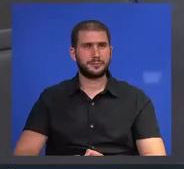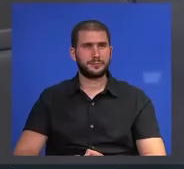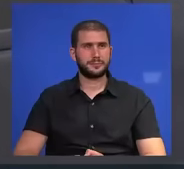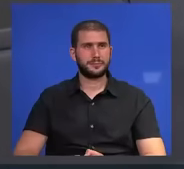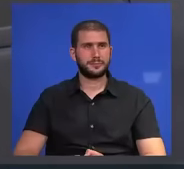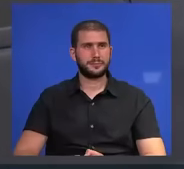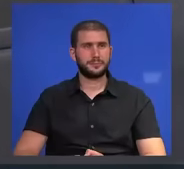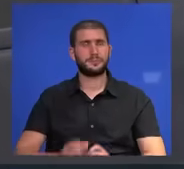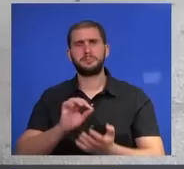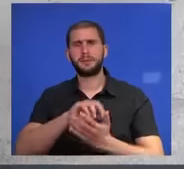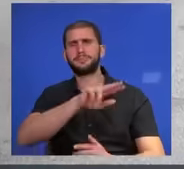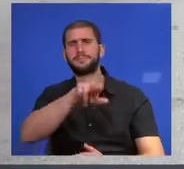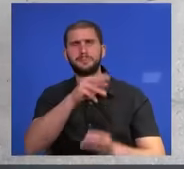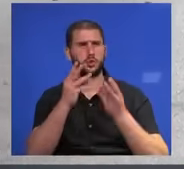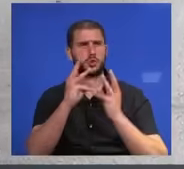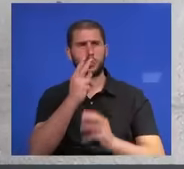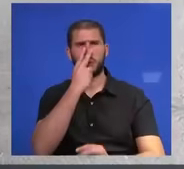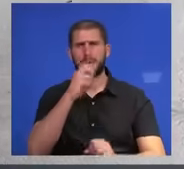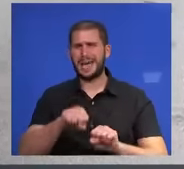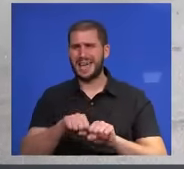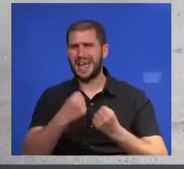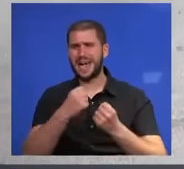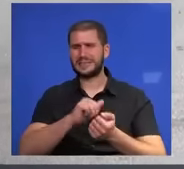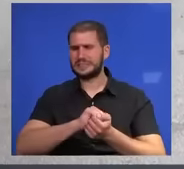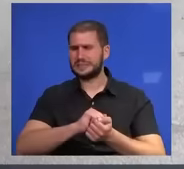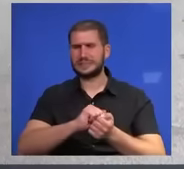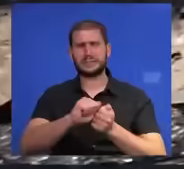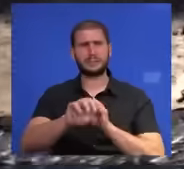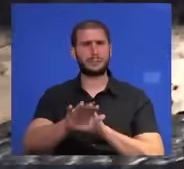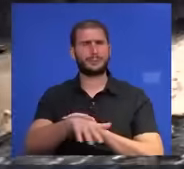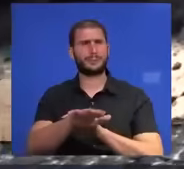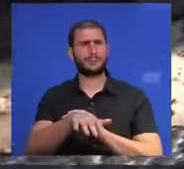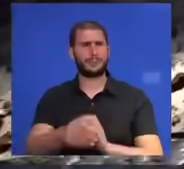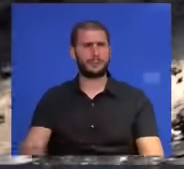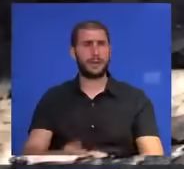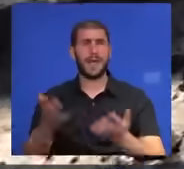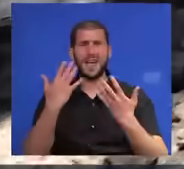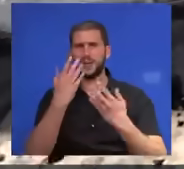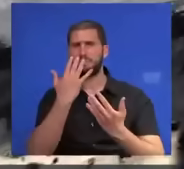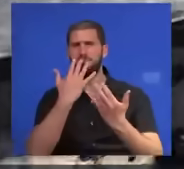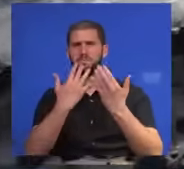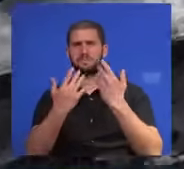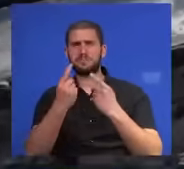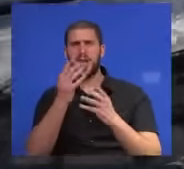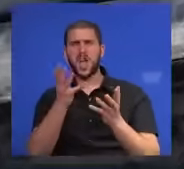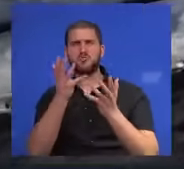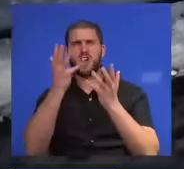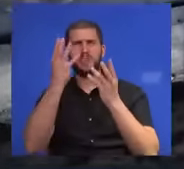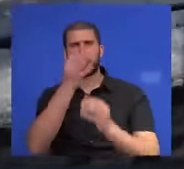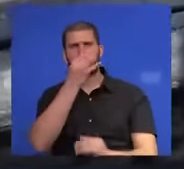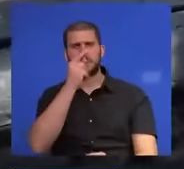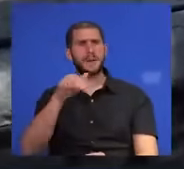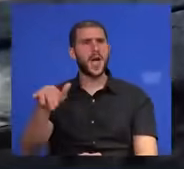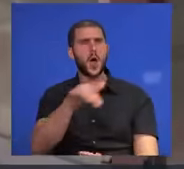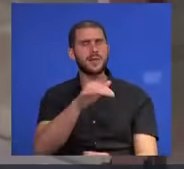כשמסתובבים בסדרות רואים הרס, חורבן וריק. באוויר יש ריח של אשן, וברחובות אזעקות